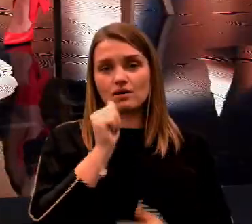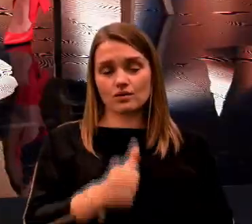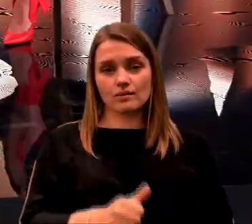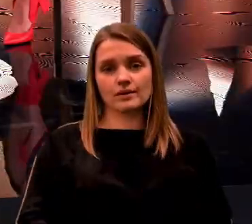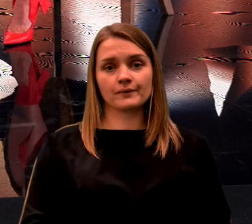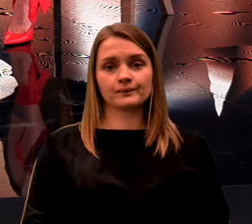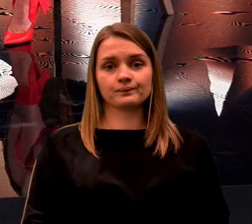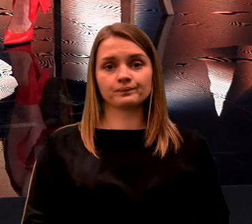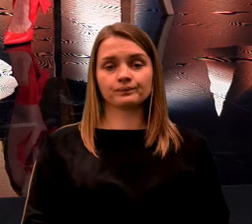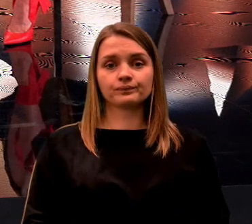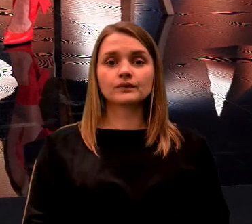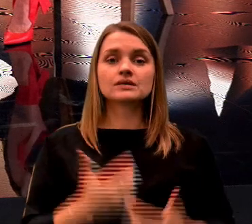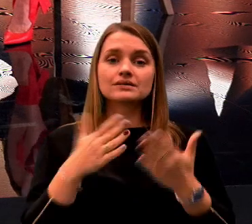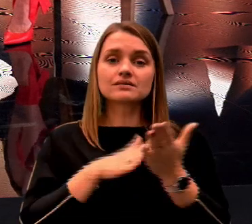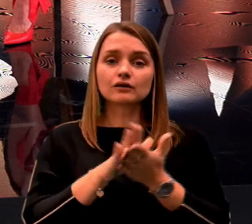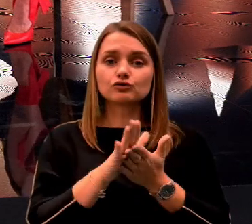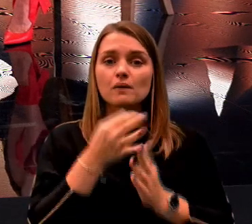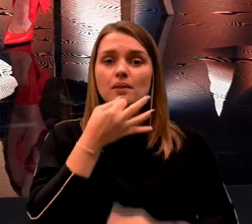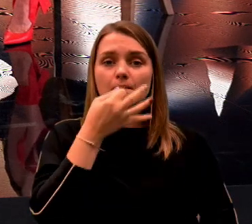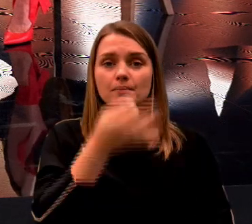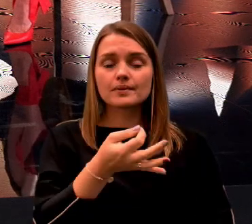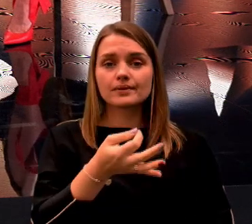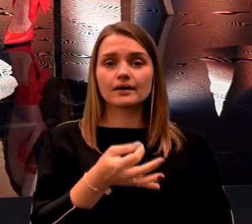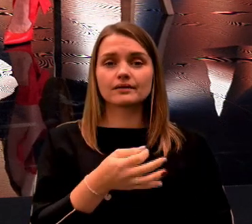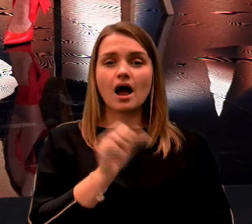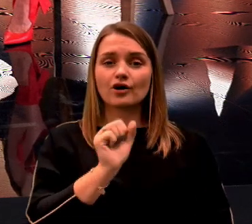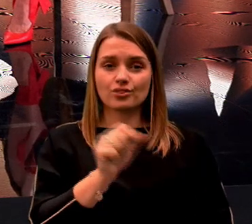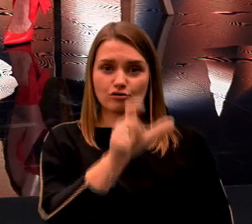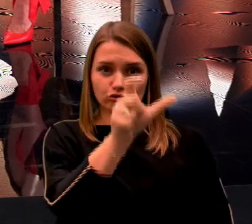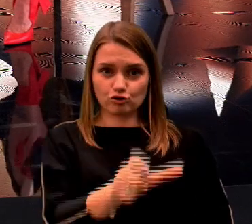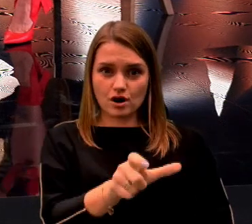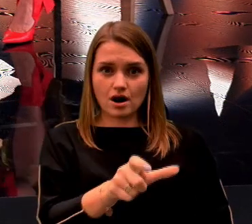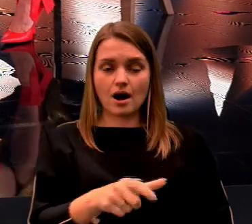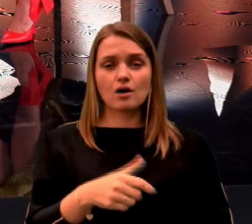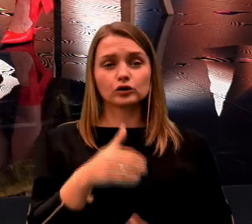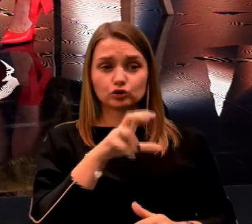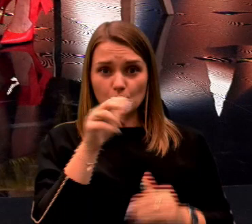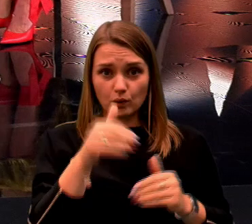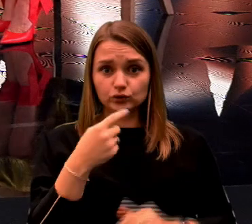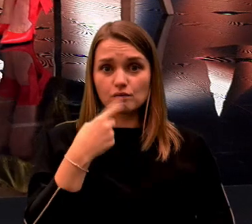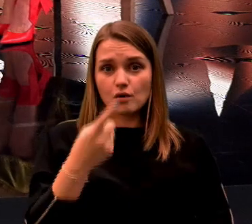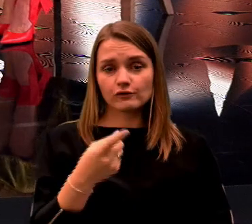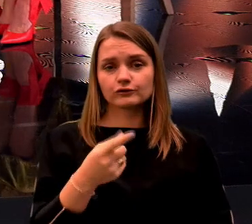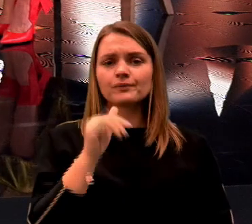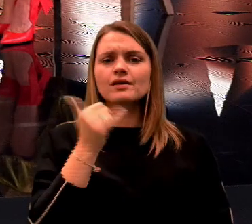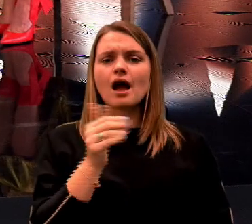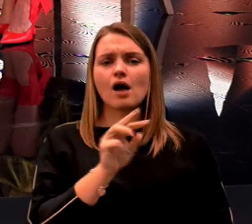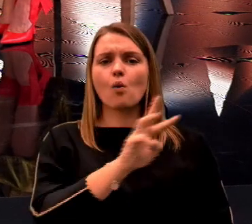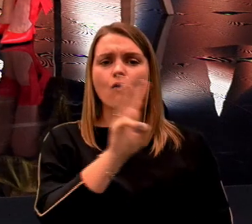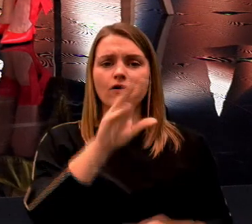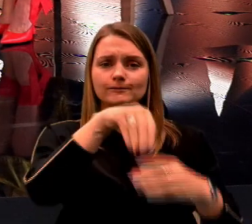Chciałam zacząć od takiego pytania, Agnieszko, do ciebie. Jakbyś mogła powiedzieć, jak się u was